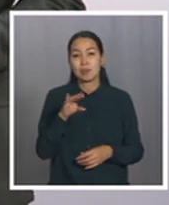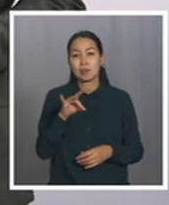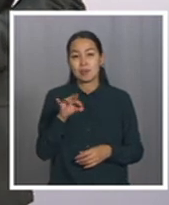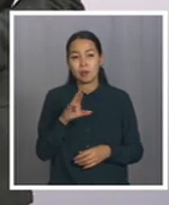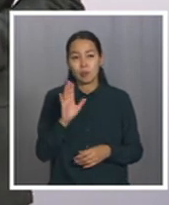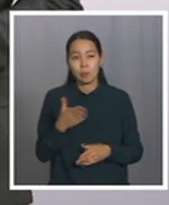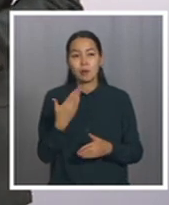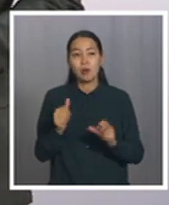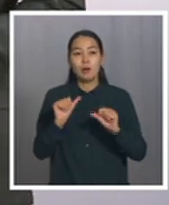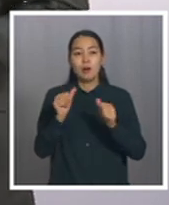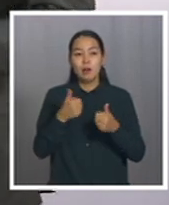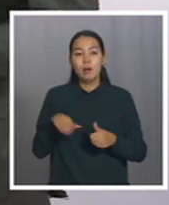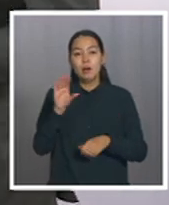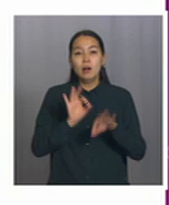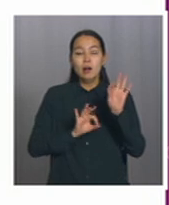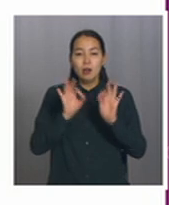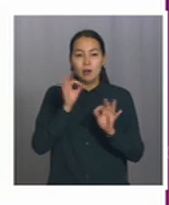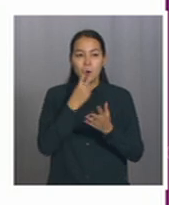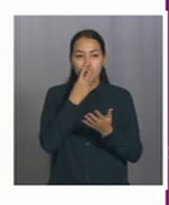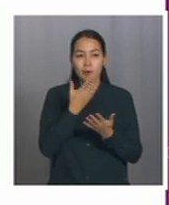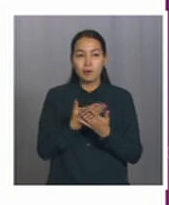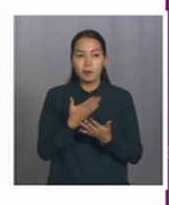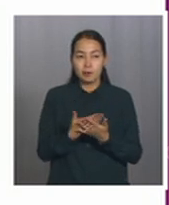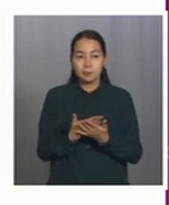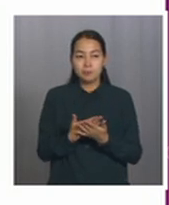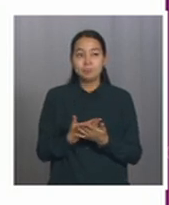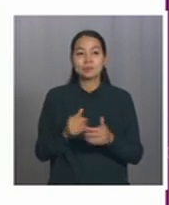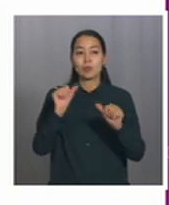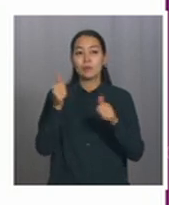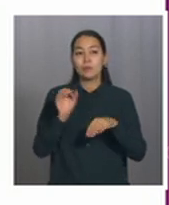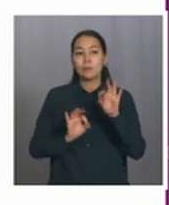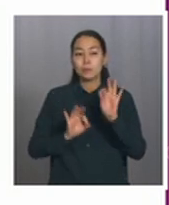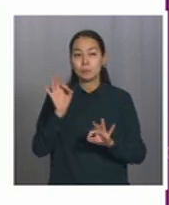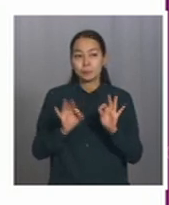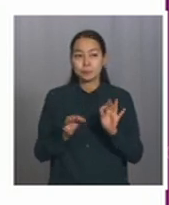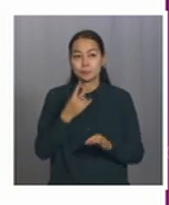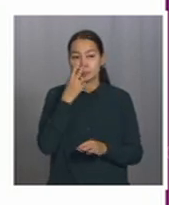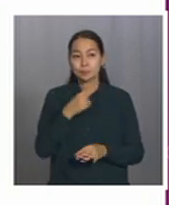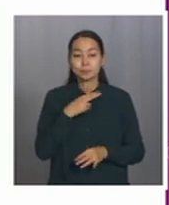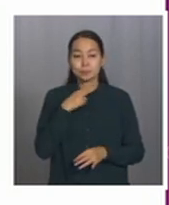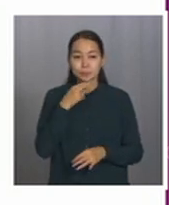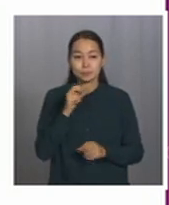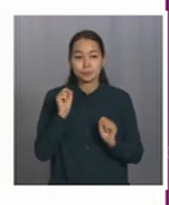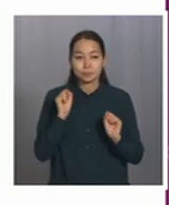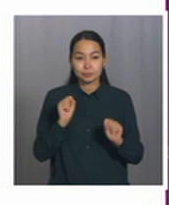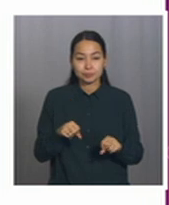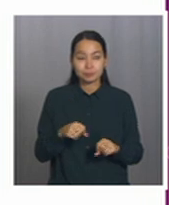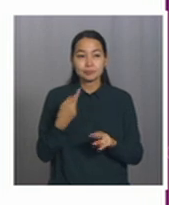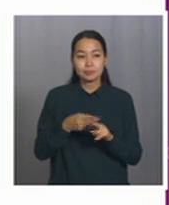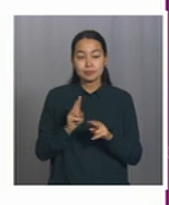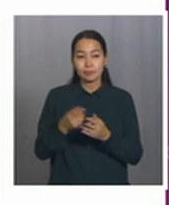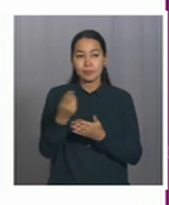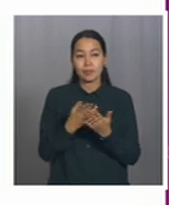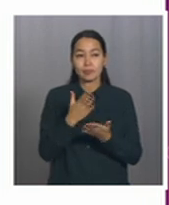координаттық жазықты графикте көрсетейік. Координаттық жазықта S және D нүктелерін белгілейік. Бізде S нүктесінің координаттары A және